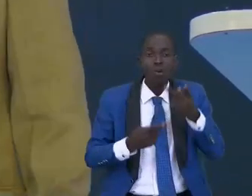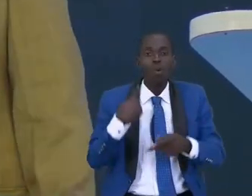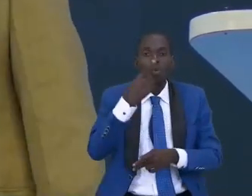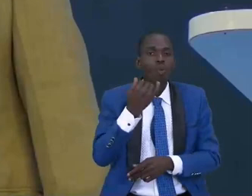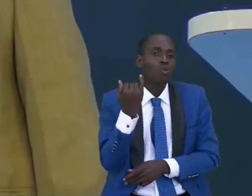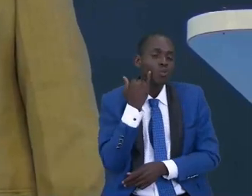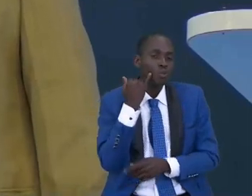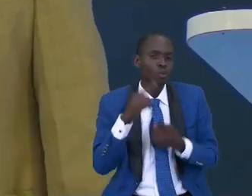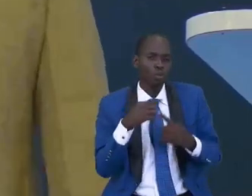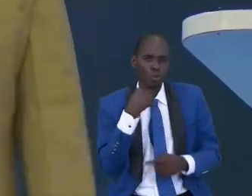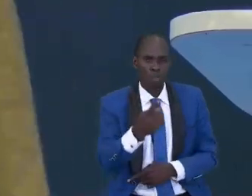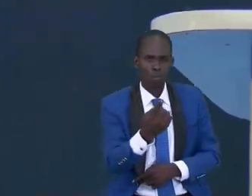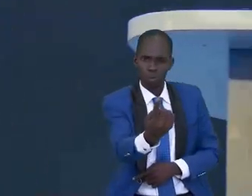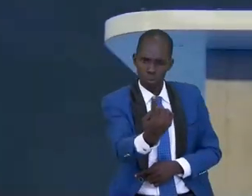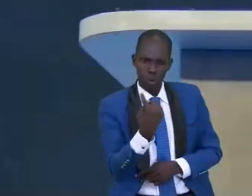qui